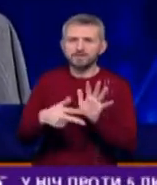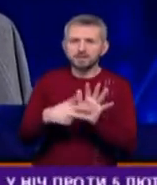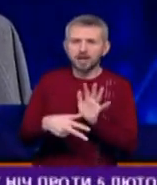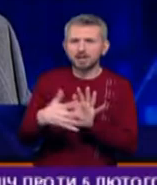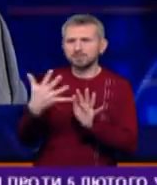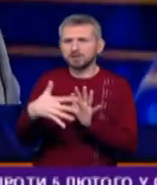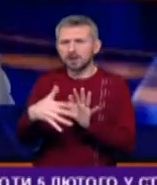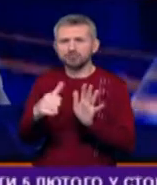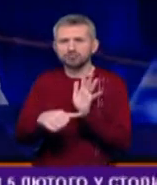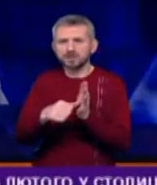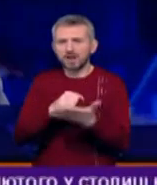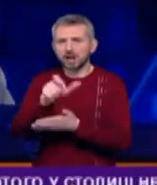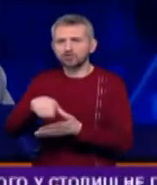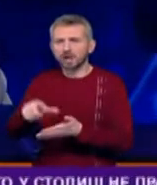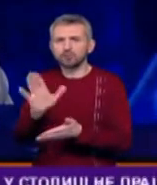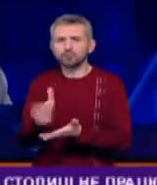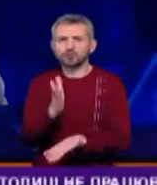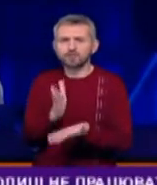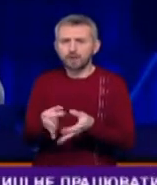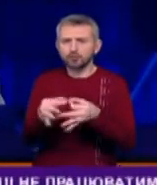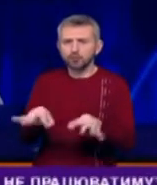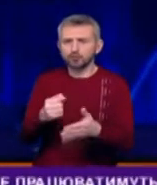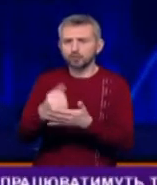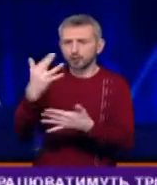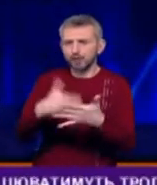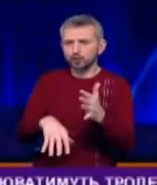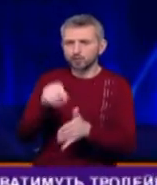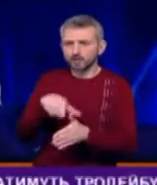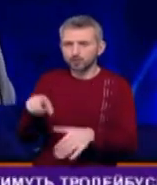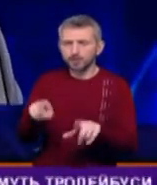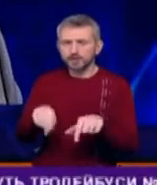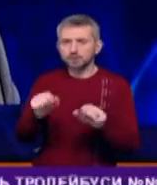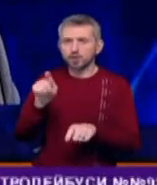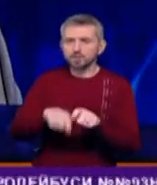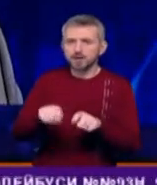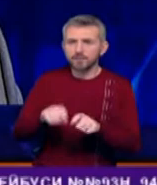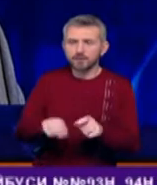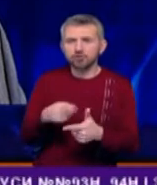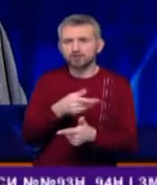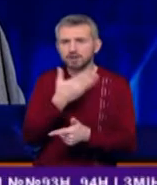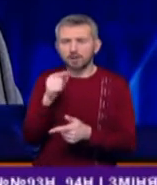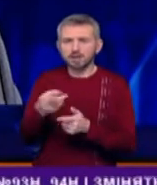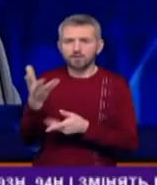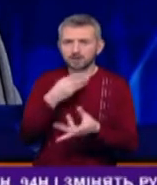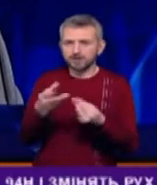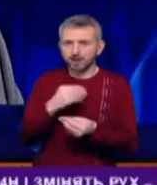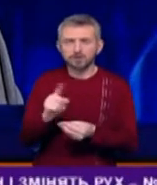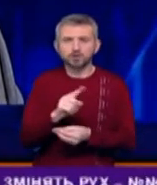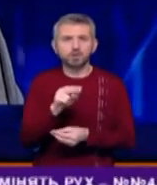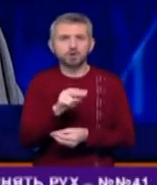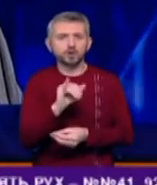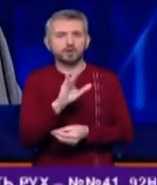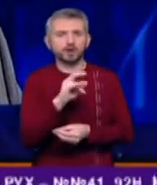чи 60 кандидатів вони будуть мати доступ до реєстру виборців і теж зможуть перевірити, чи немає там якихось фальсифікацій. Що Петро